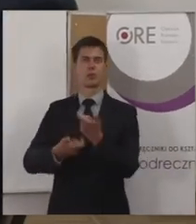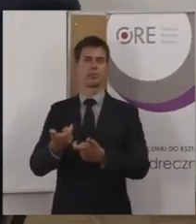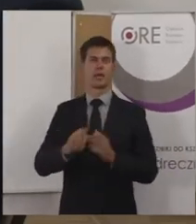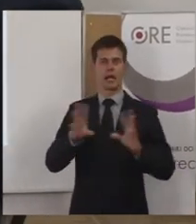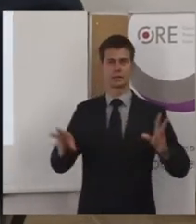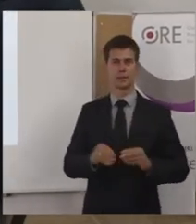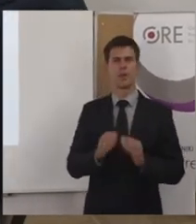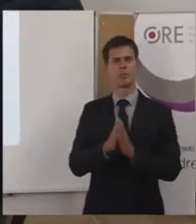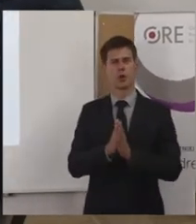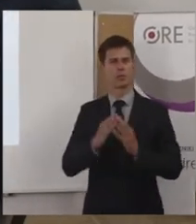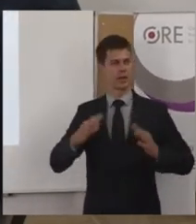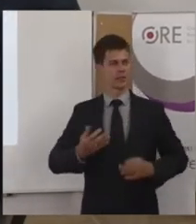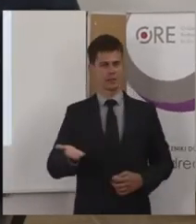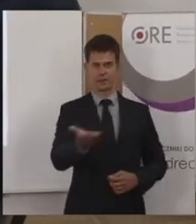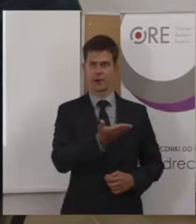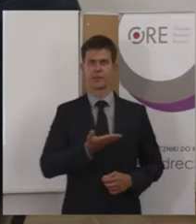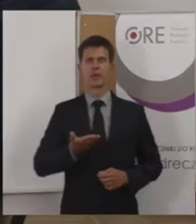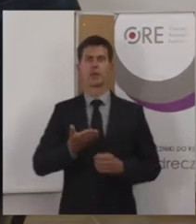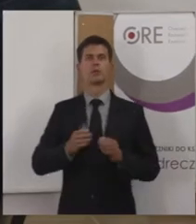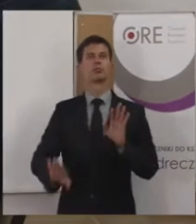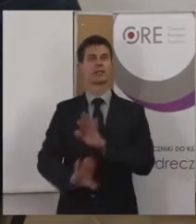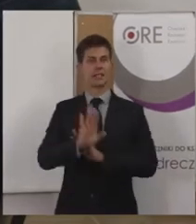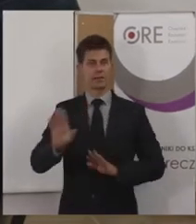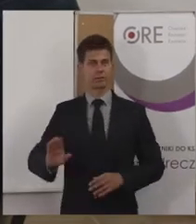poprosić Państwa o przedstawienie się.